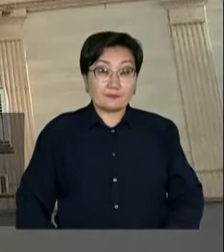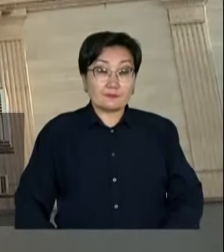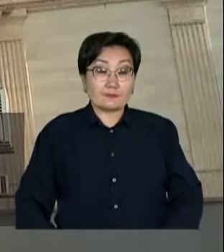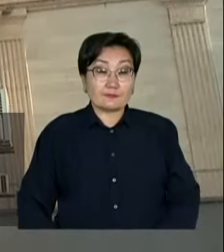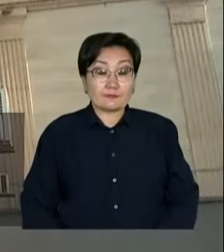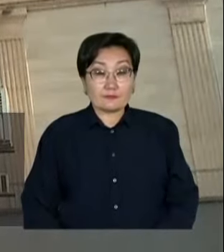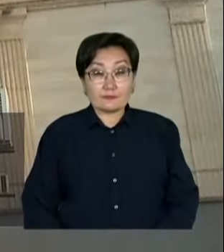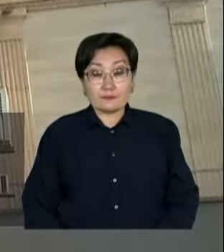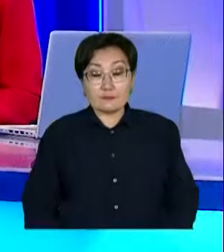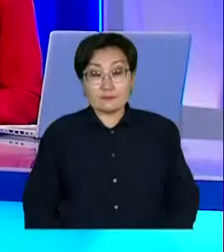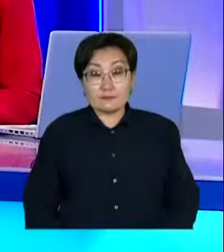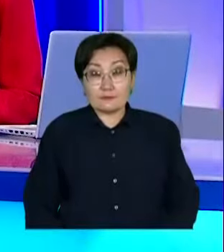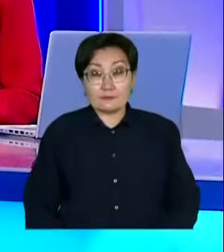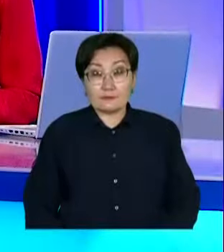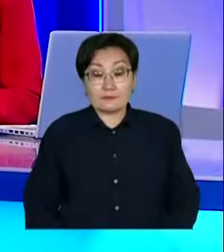Қызылорда облысы.